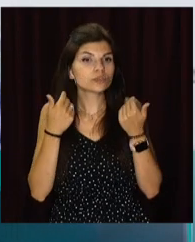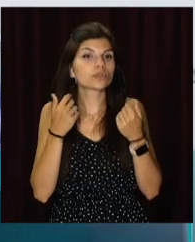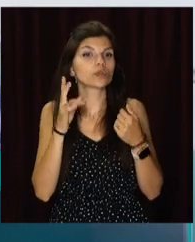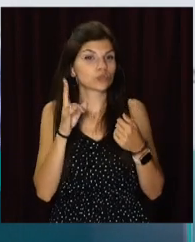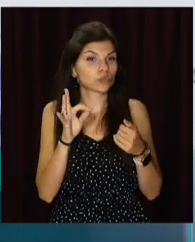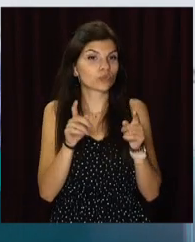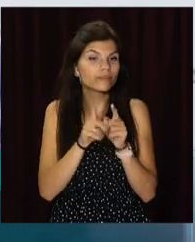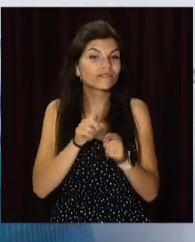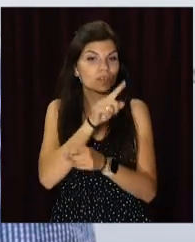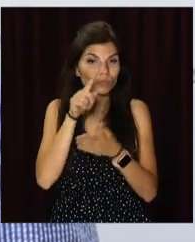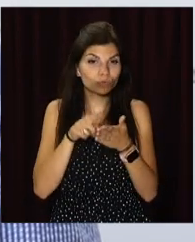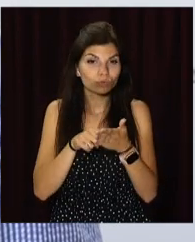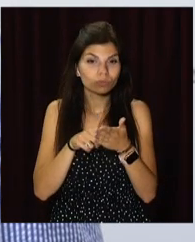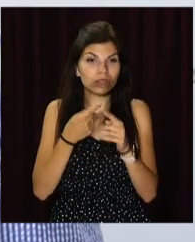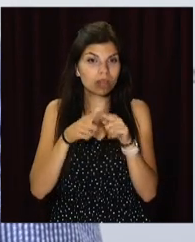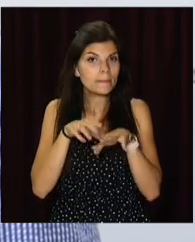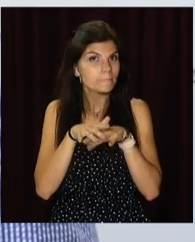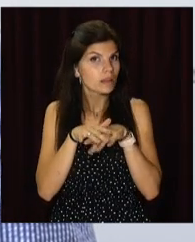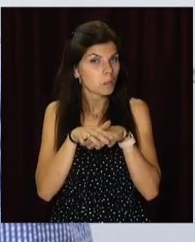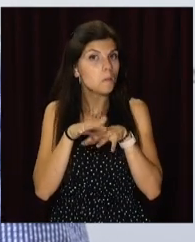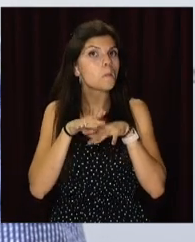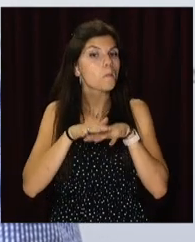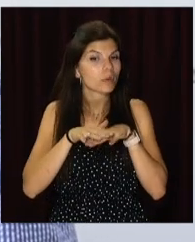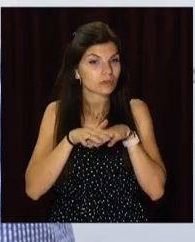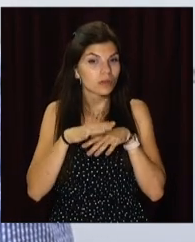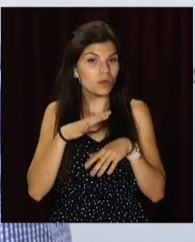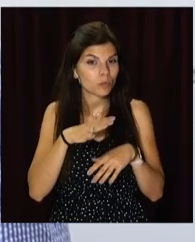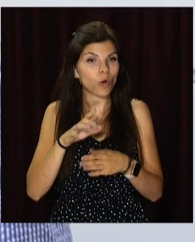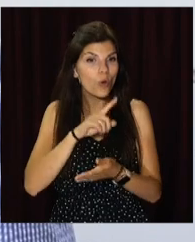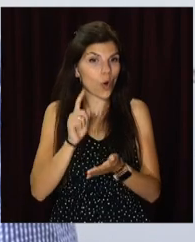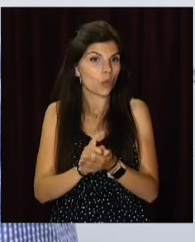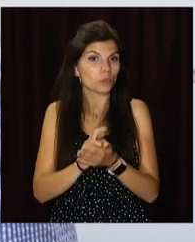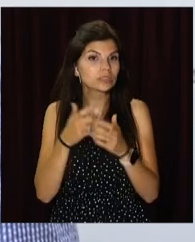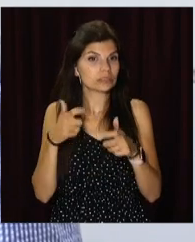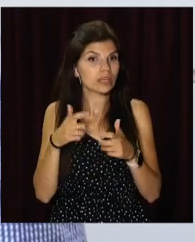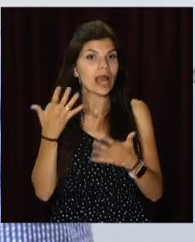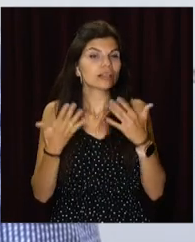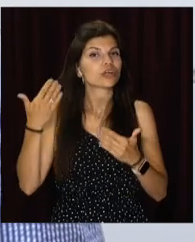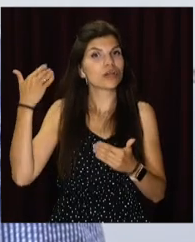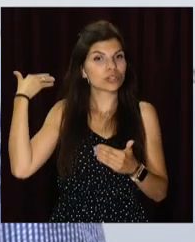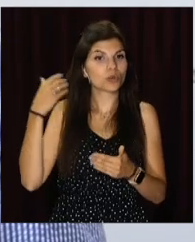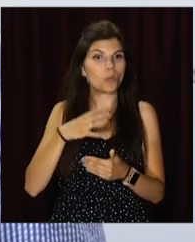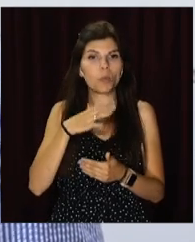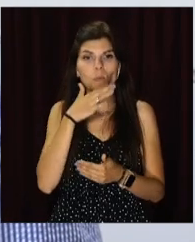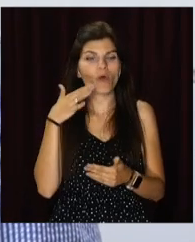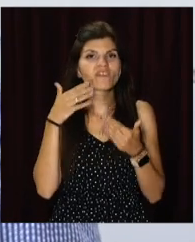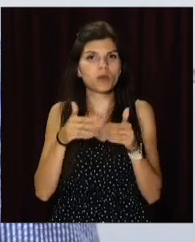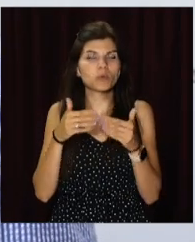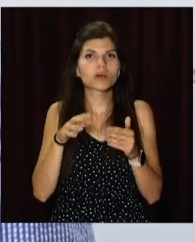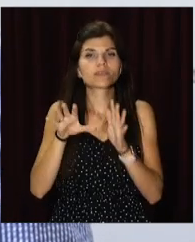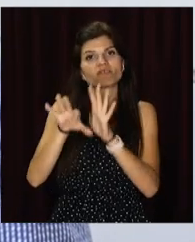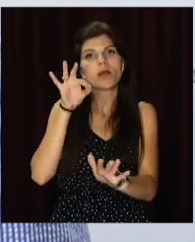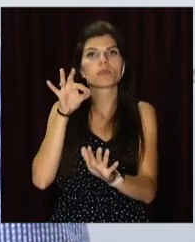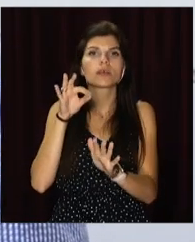але стало питання – це математика. Математика була обов'язковим іспитом. Якщо раніше багато випускників